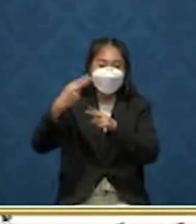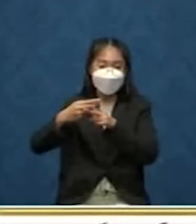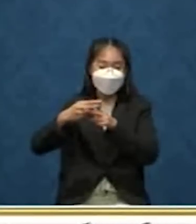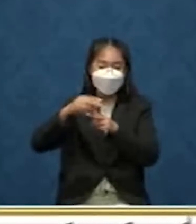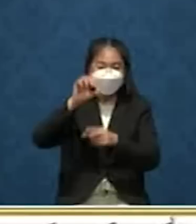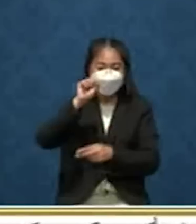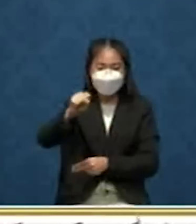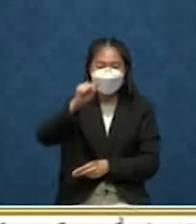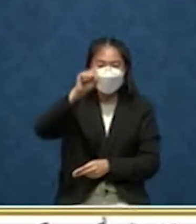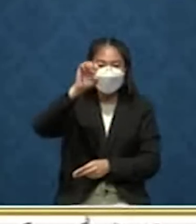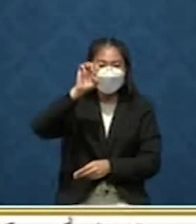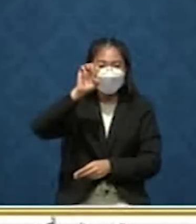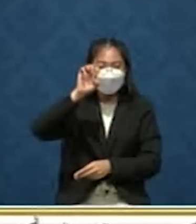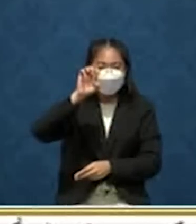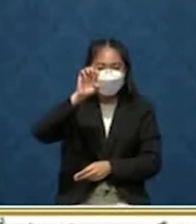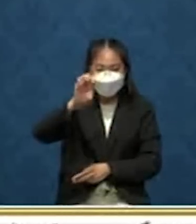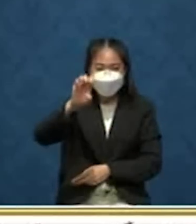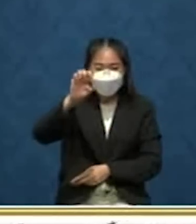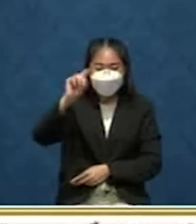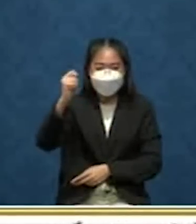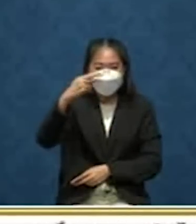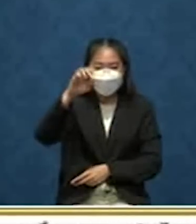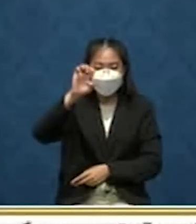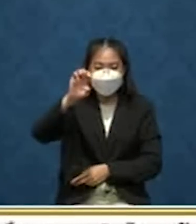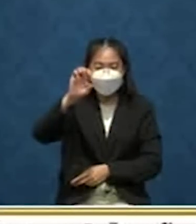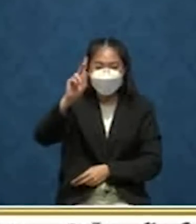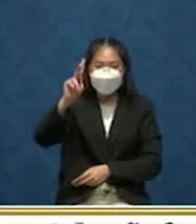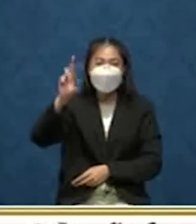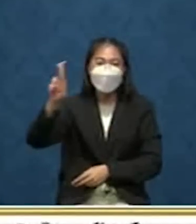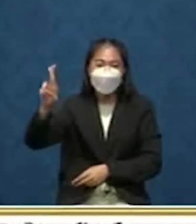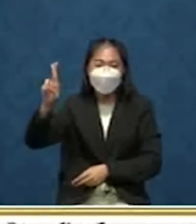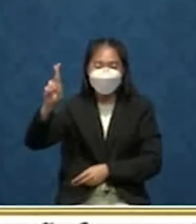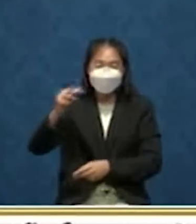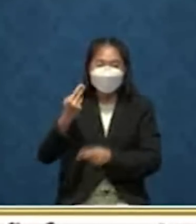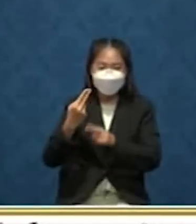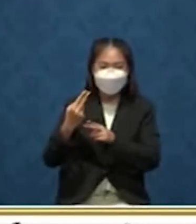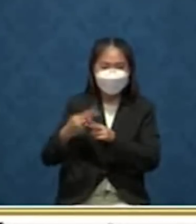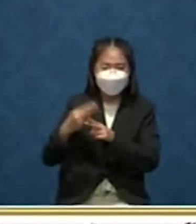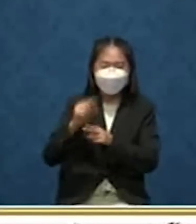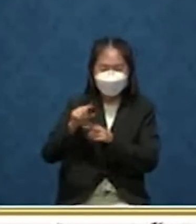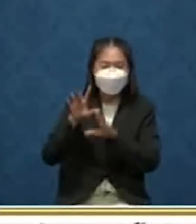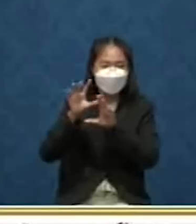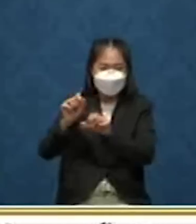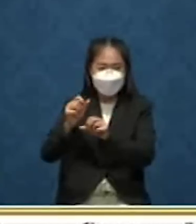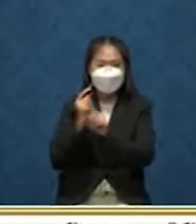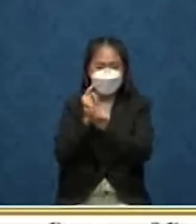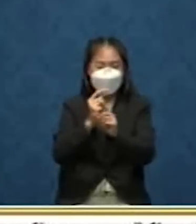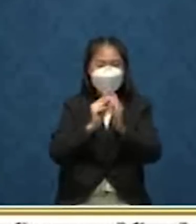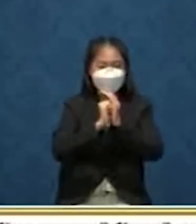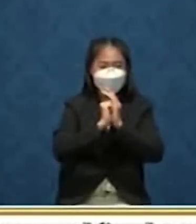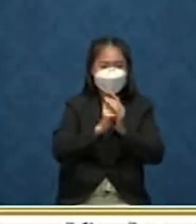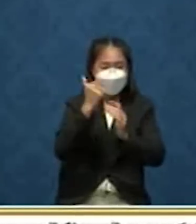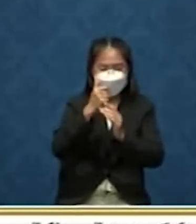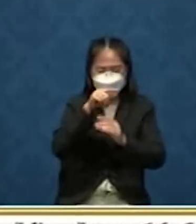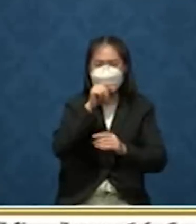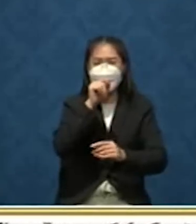ครับซึ่ก็ออกหมายจับถูกออกหมายจบไปพร้อมกับเครอขายจีนเท่าไ่อื่นๆคนคนนี้สนิกับคุธรร